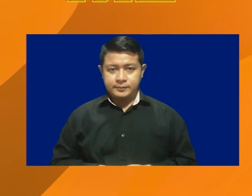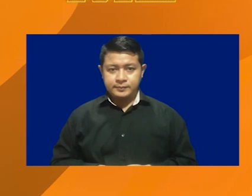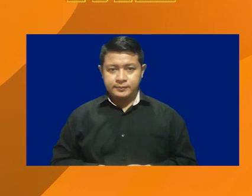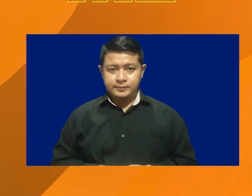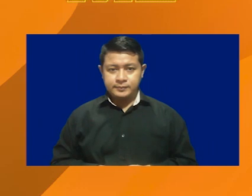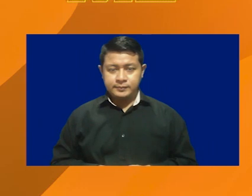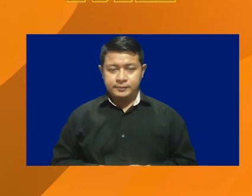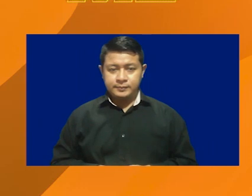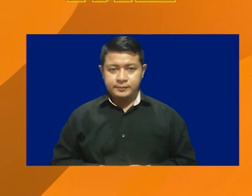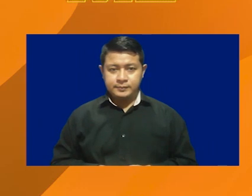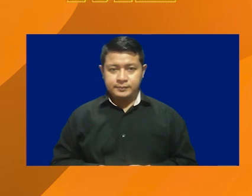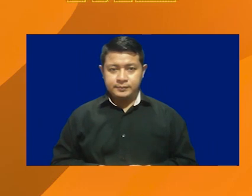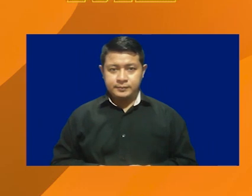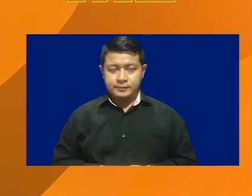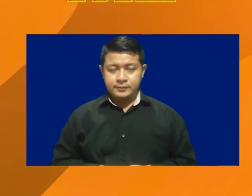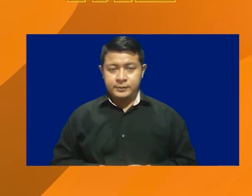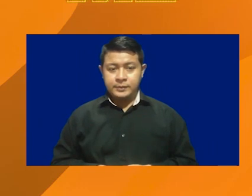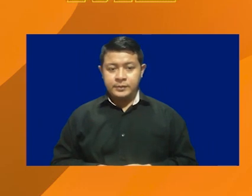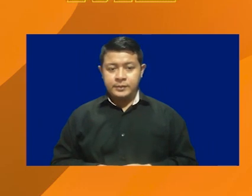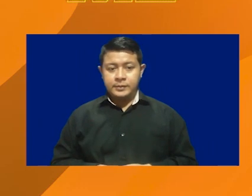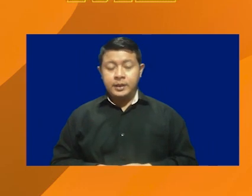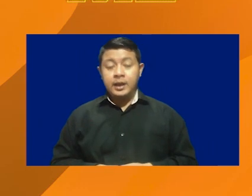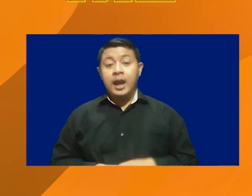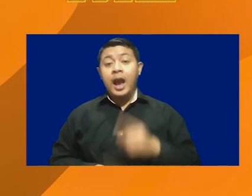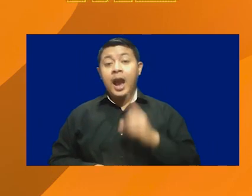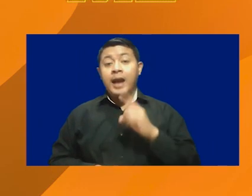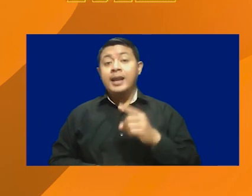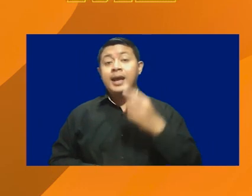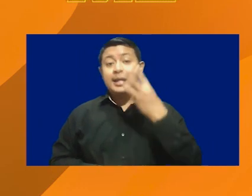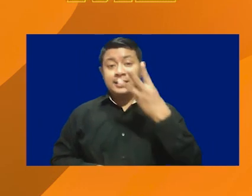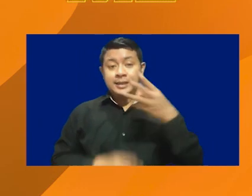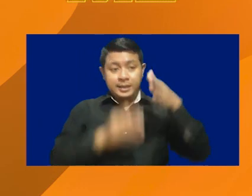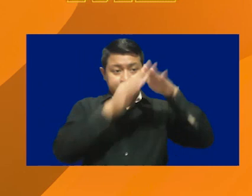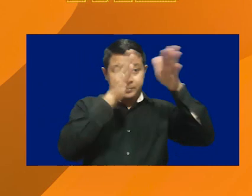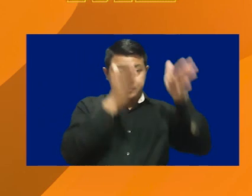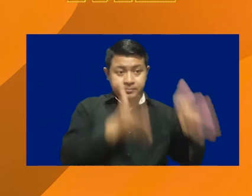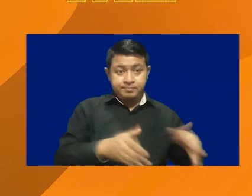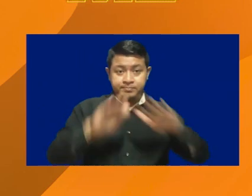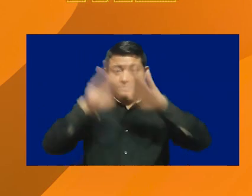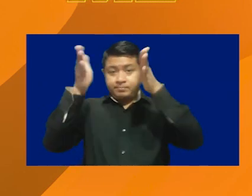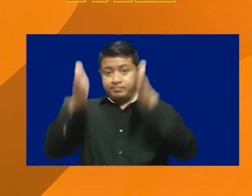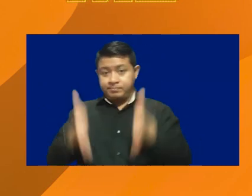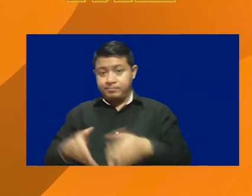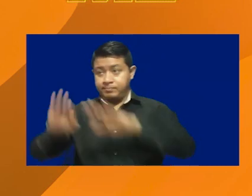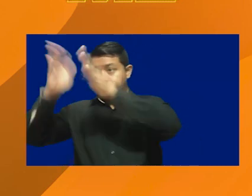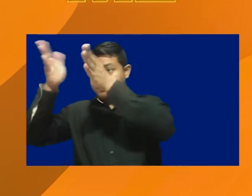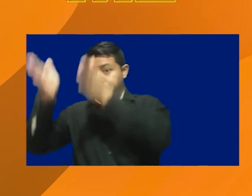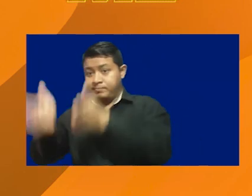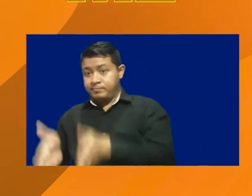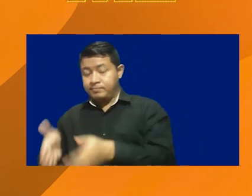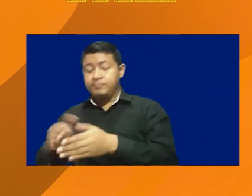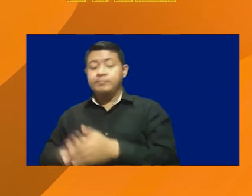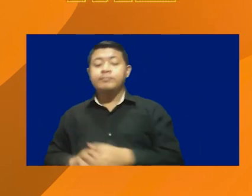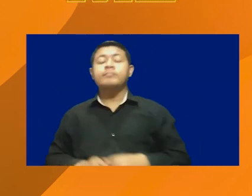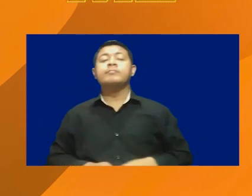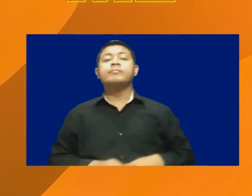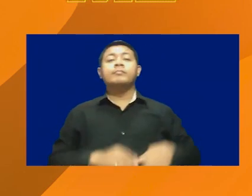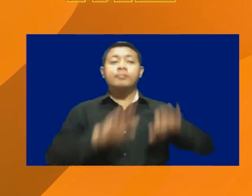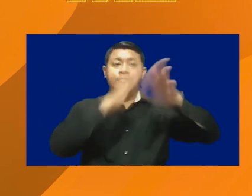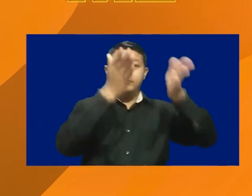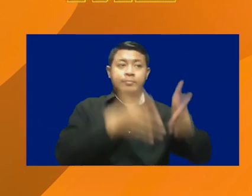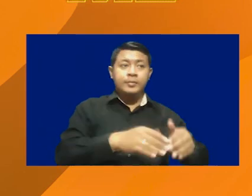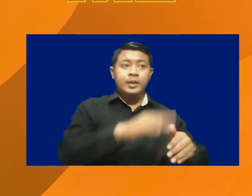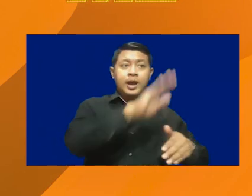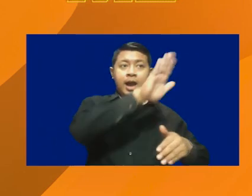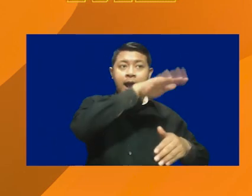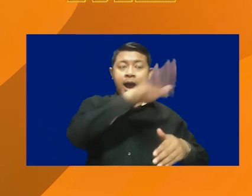Nah, baiklah saudara-saudara yang terkasih, kita bisa lihat ada tiga kolom dan ada tiga level. Kolom